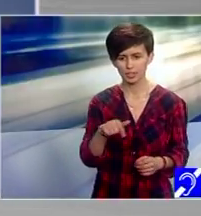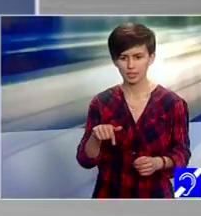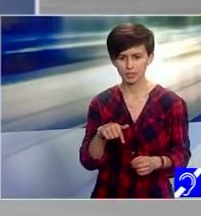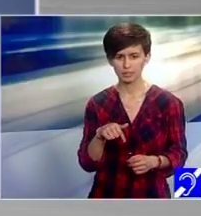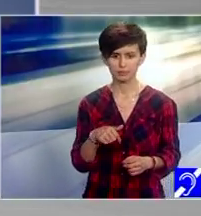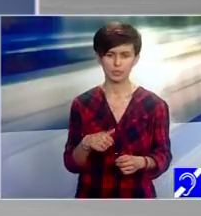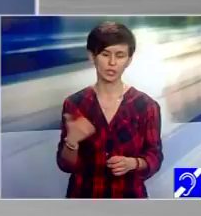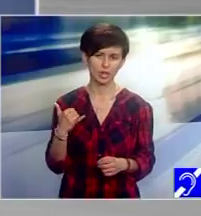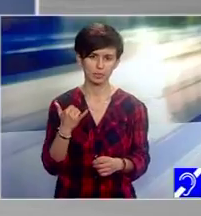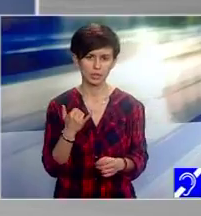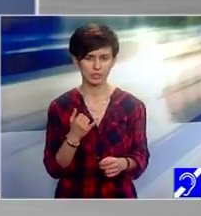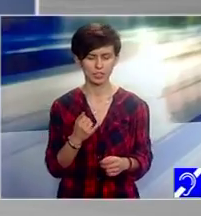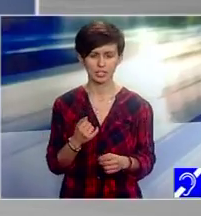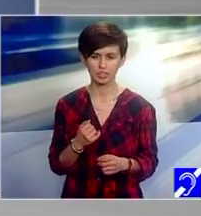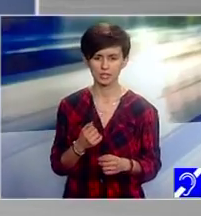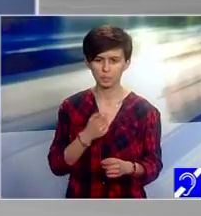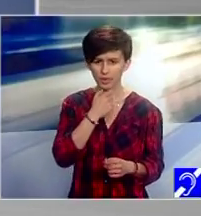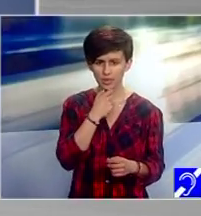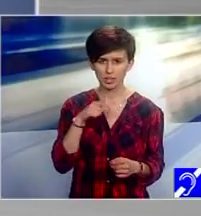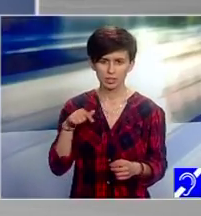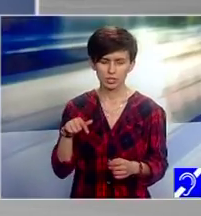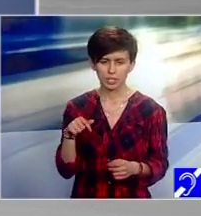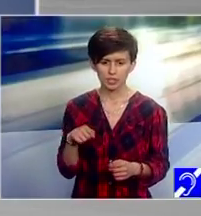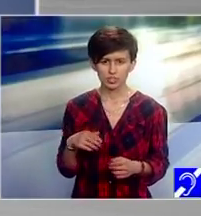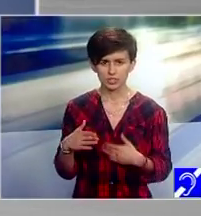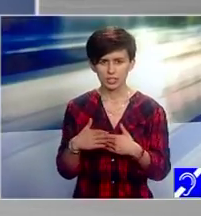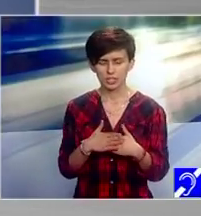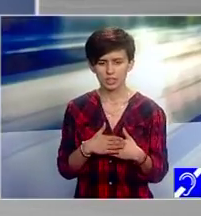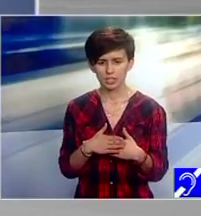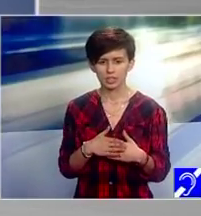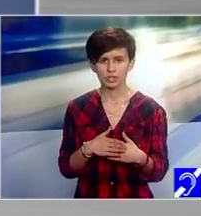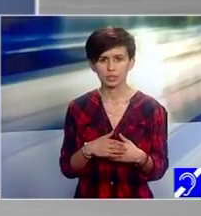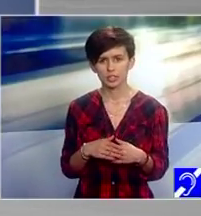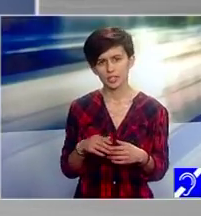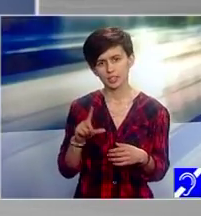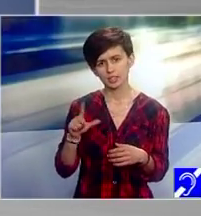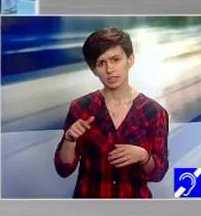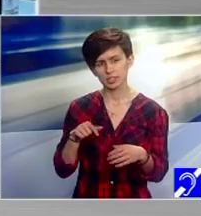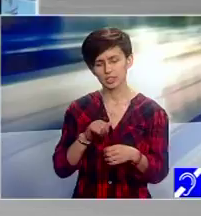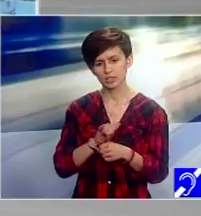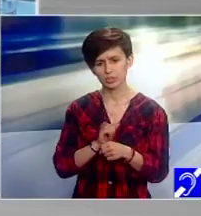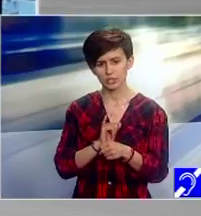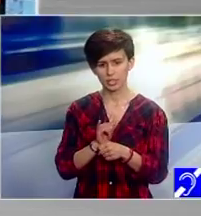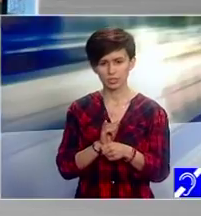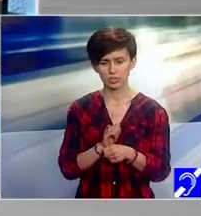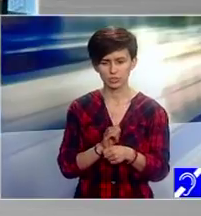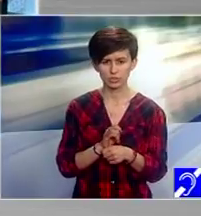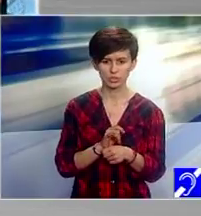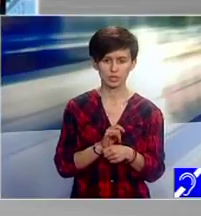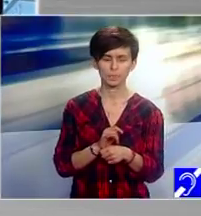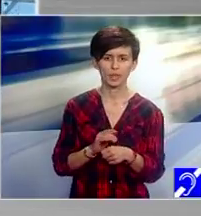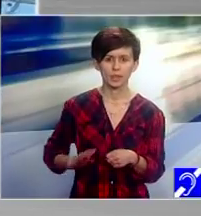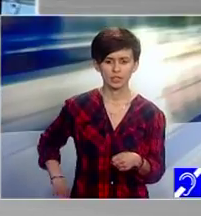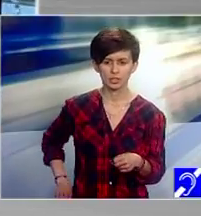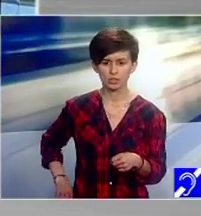însoțită, sau anul acesta am venit însoțită de domnul director adjunct Silviu Vanda. Doamna director Ramona Mureșan n-a